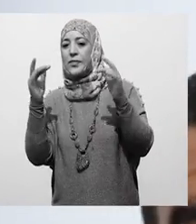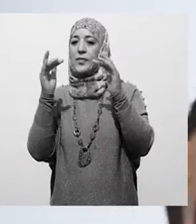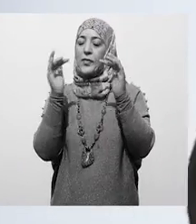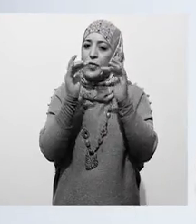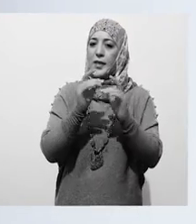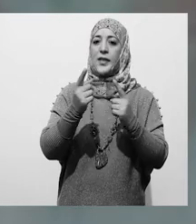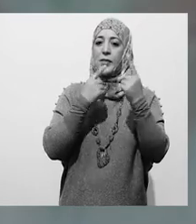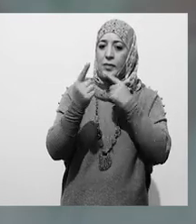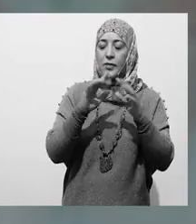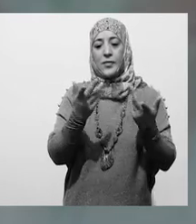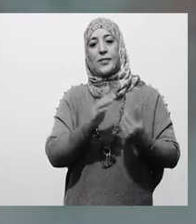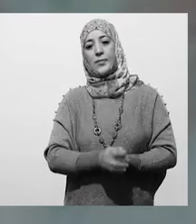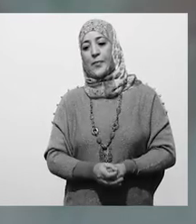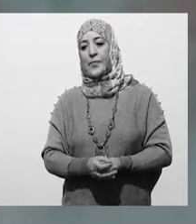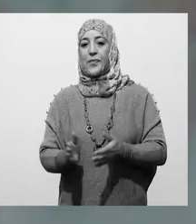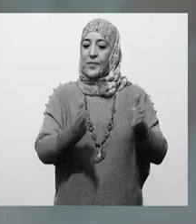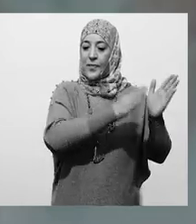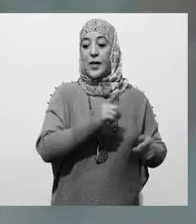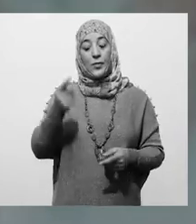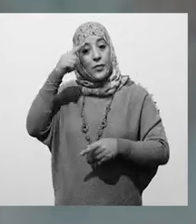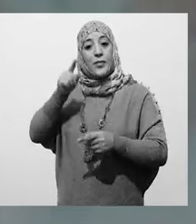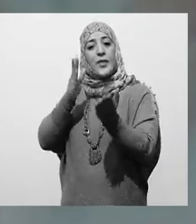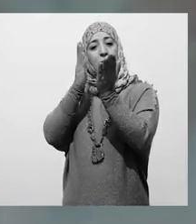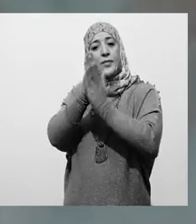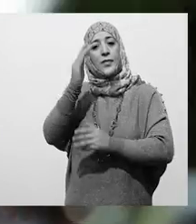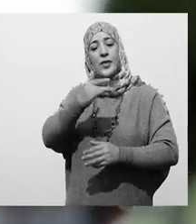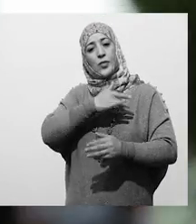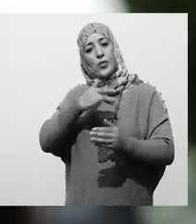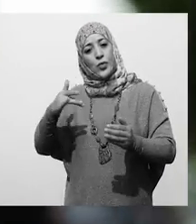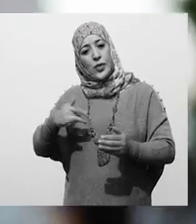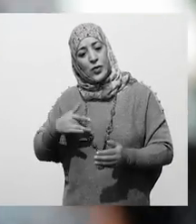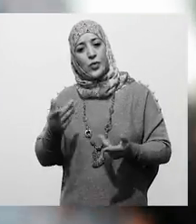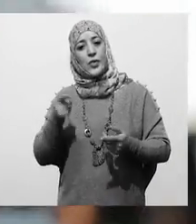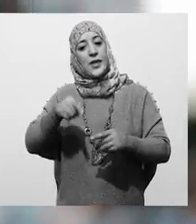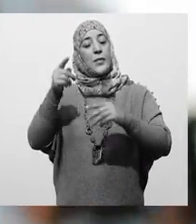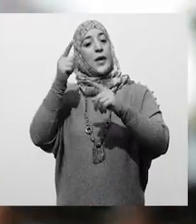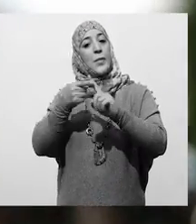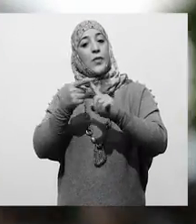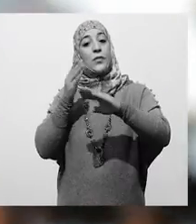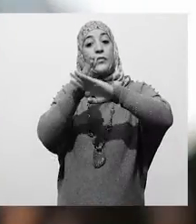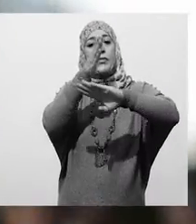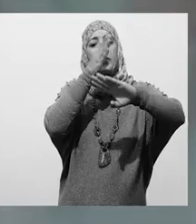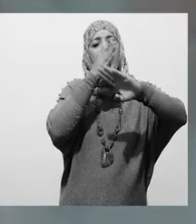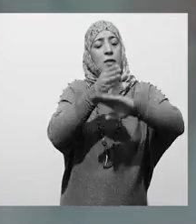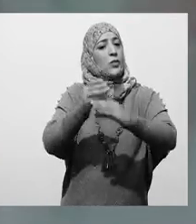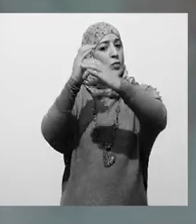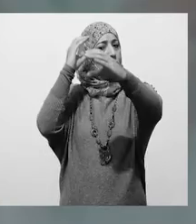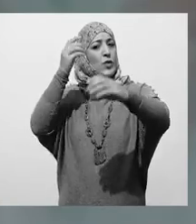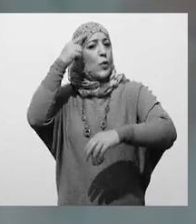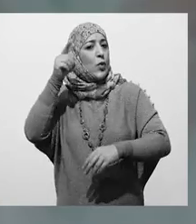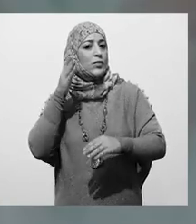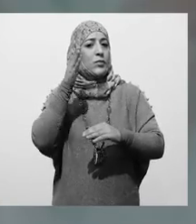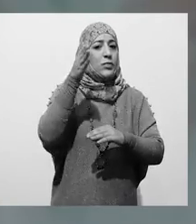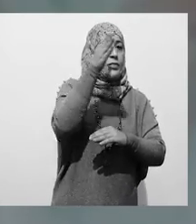avec eux. Pour avoir le droit à la santé, ils doivent tout d'abord avoir l'accès au transport